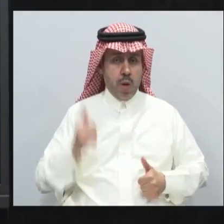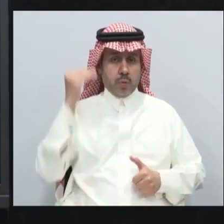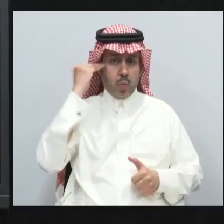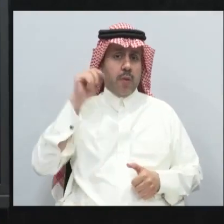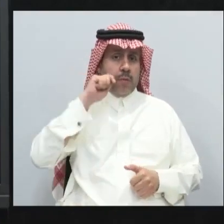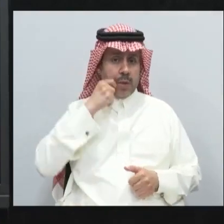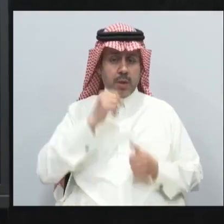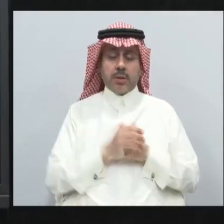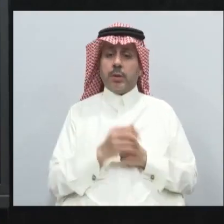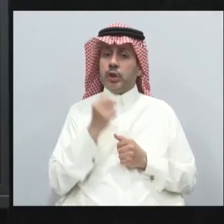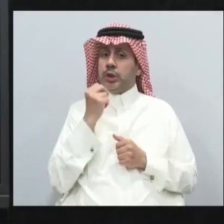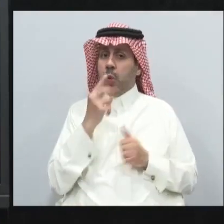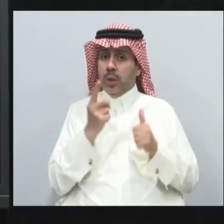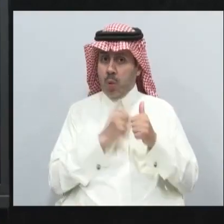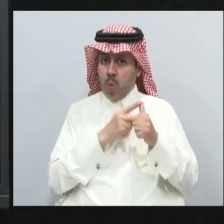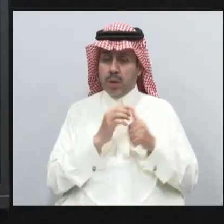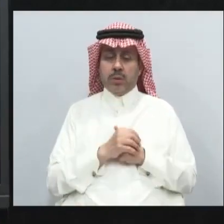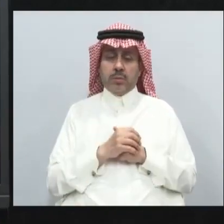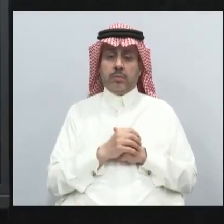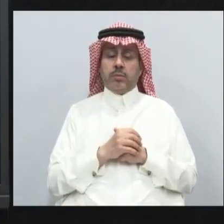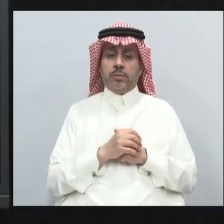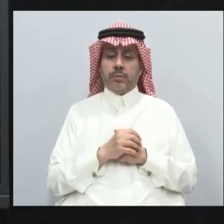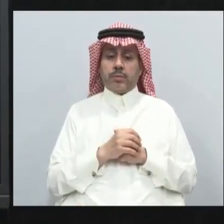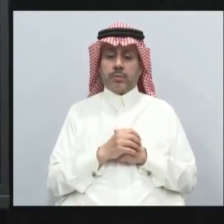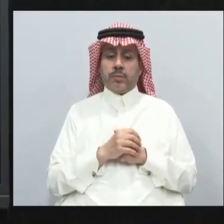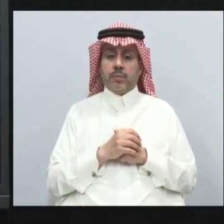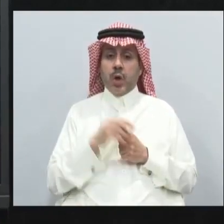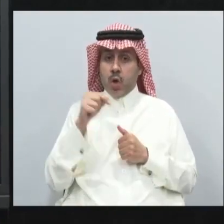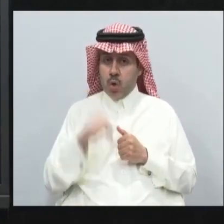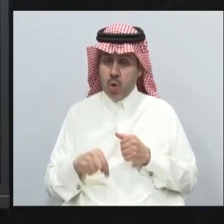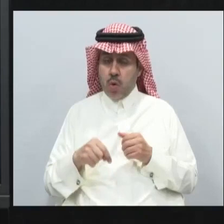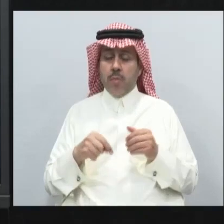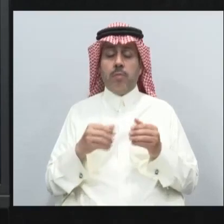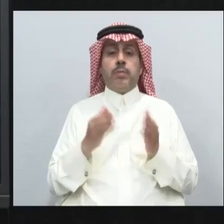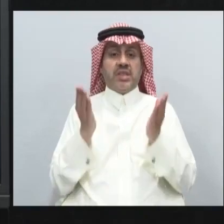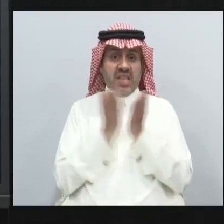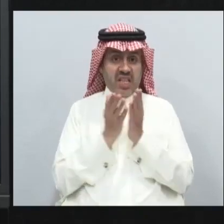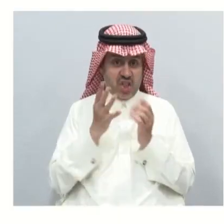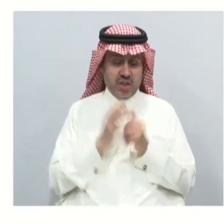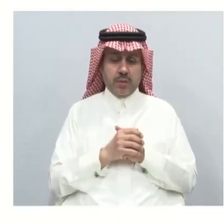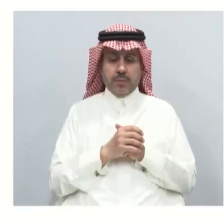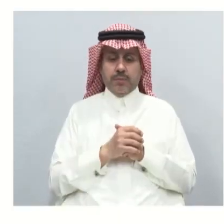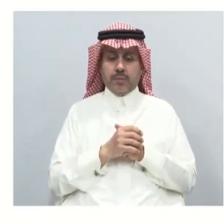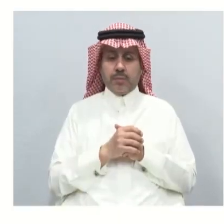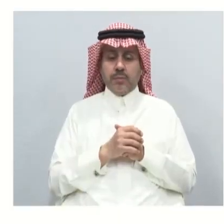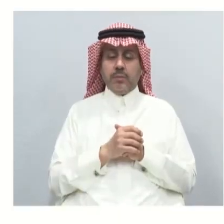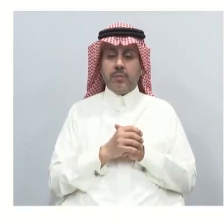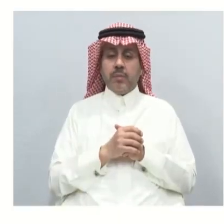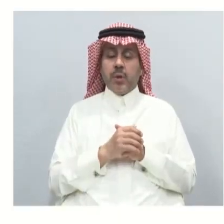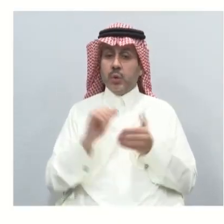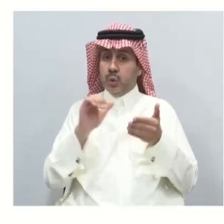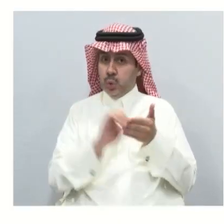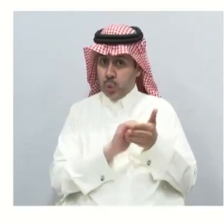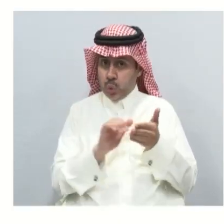في ماده توحيد واحد اهلا وسهلا بكم اليوم معنا كما ترون على الشاشه موضوع جديد